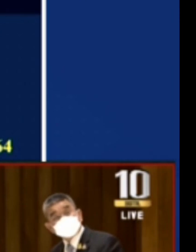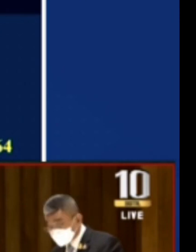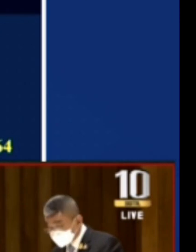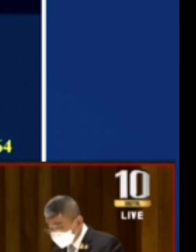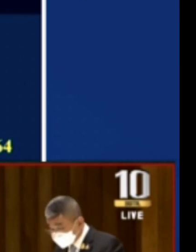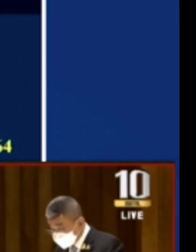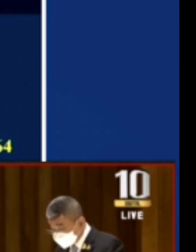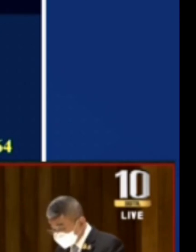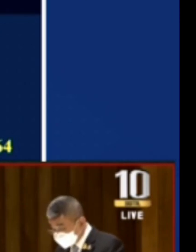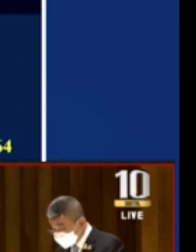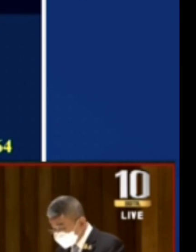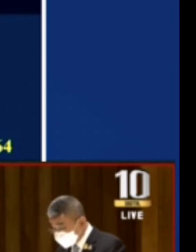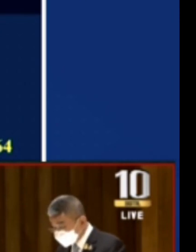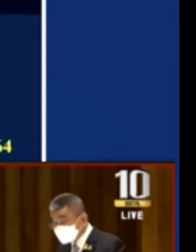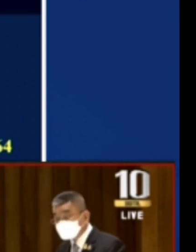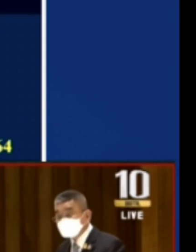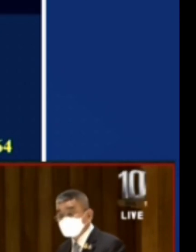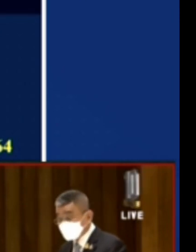วน